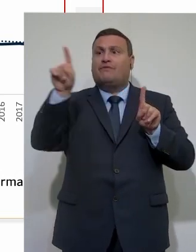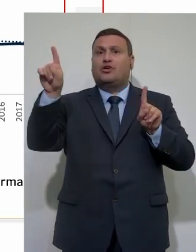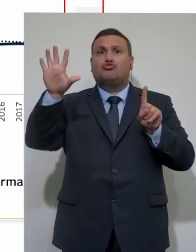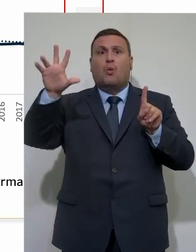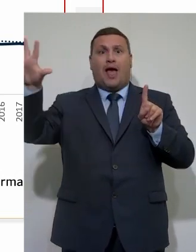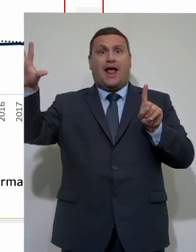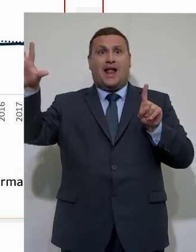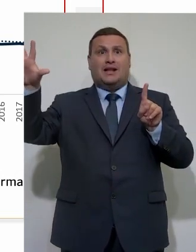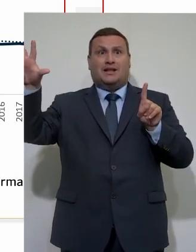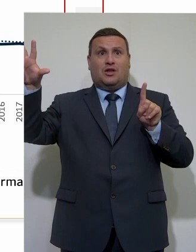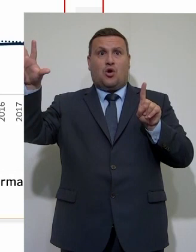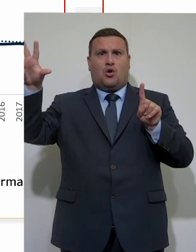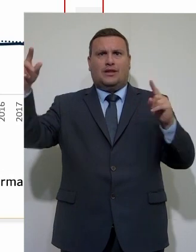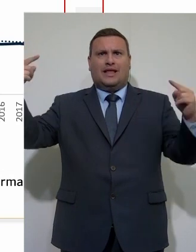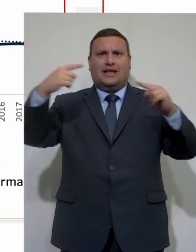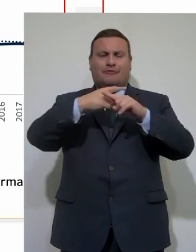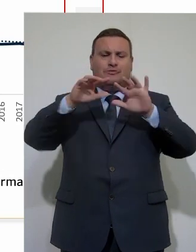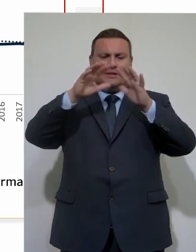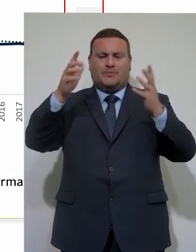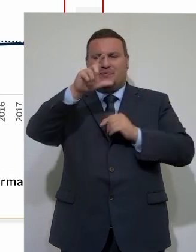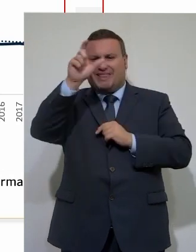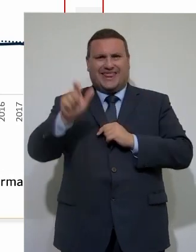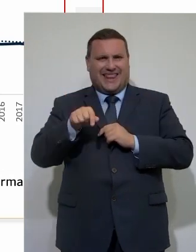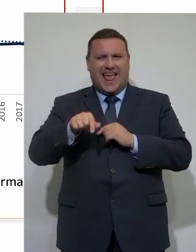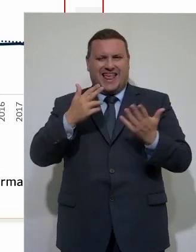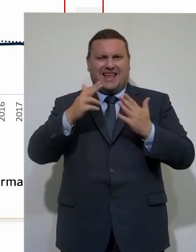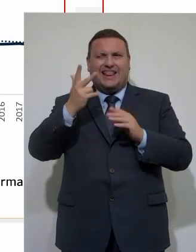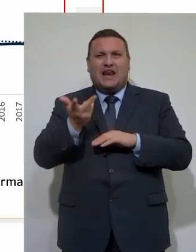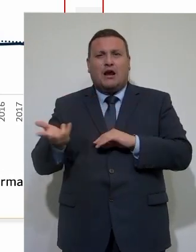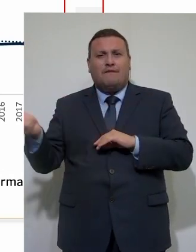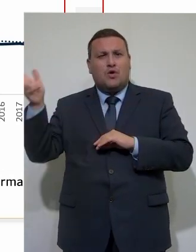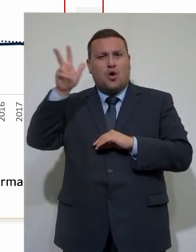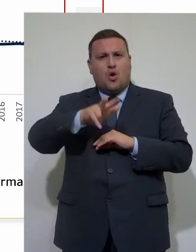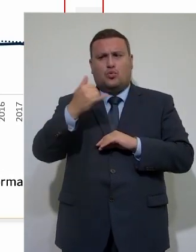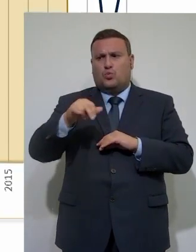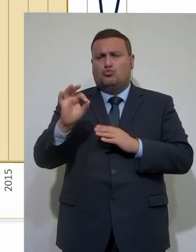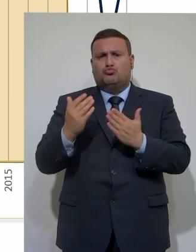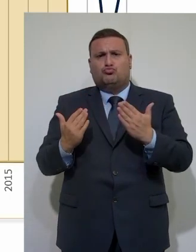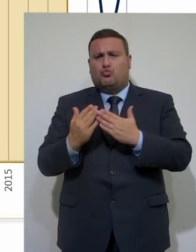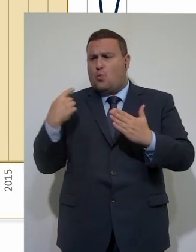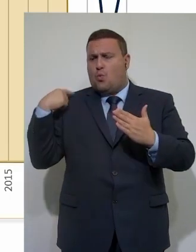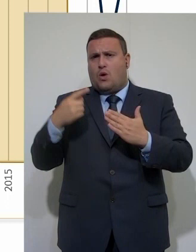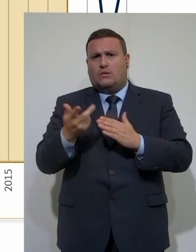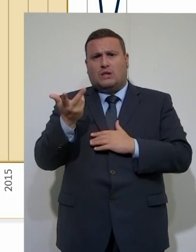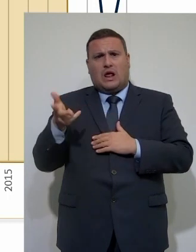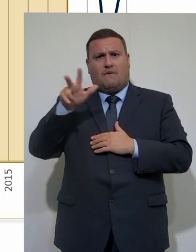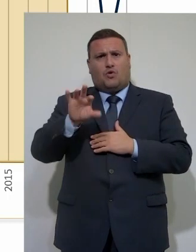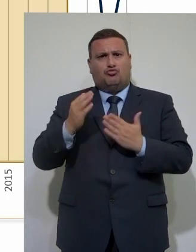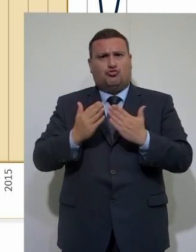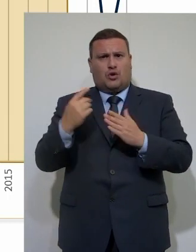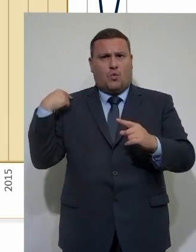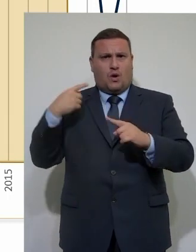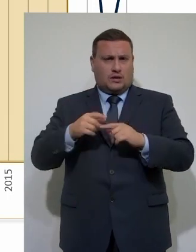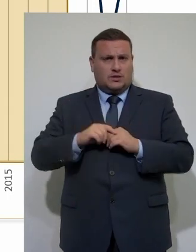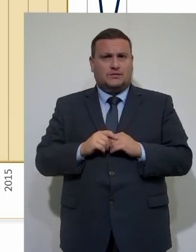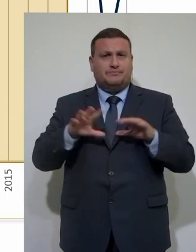il peso del mondo camping in Italia è triplicato nell'arco di questi ultimi 50 anni. Da Schengen in